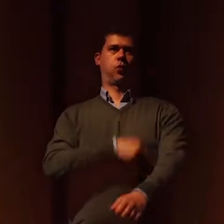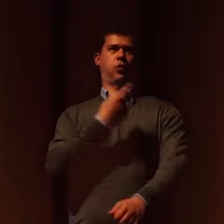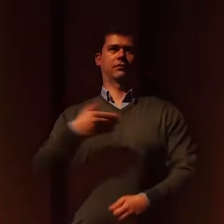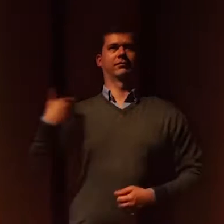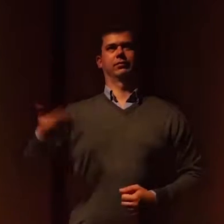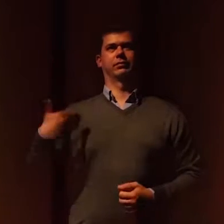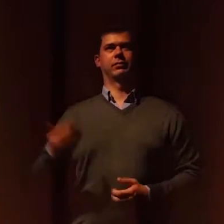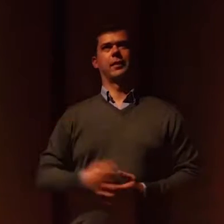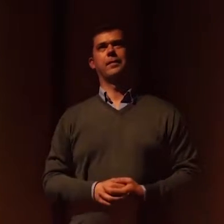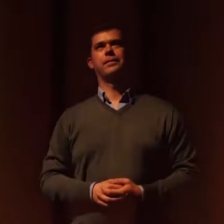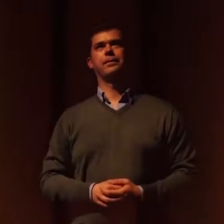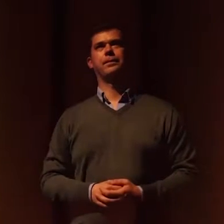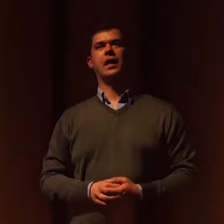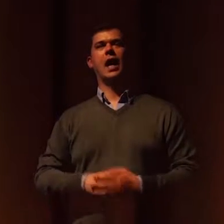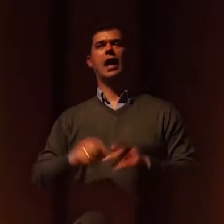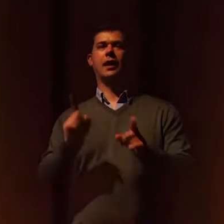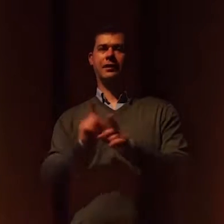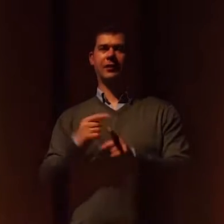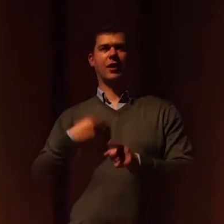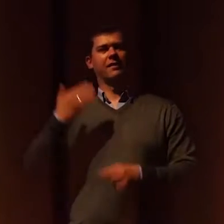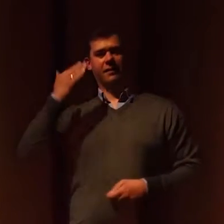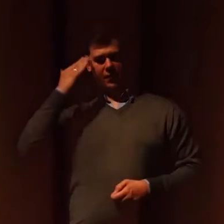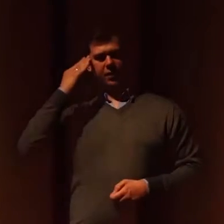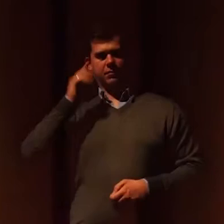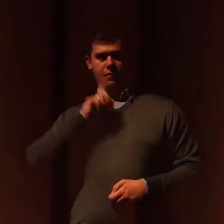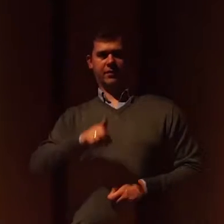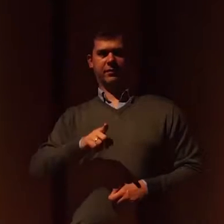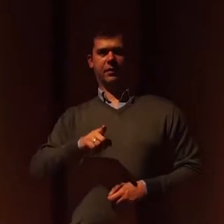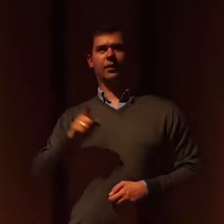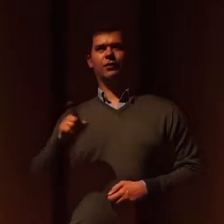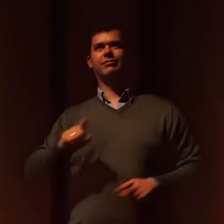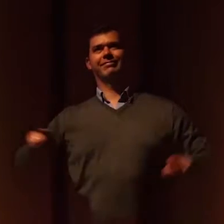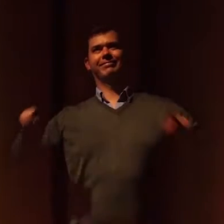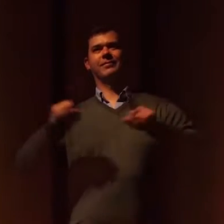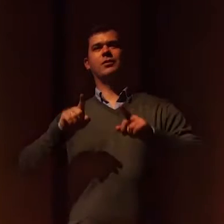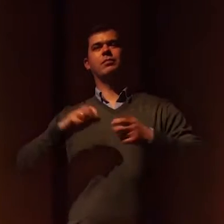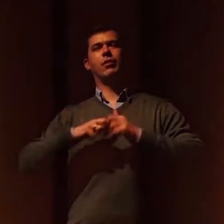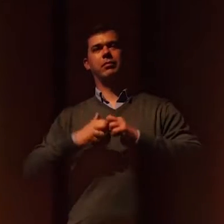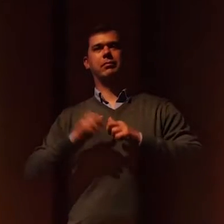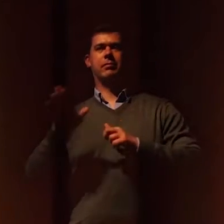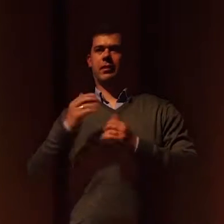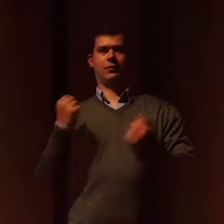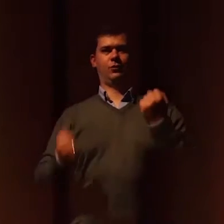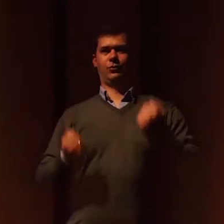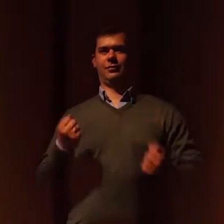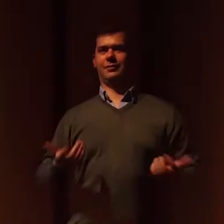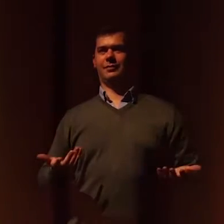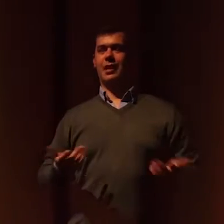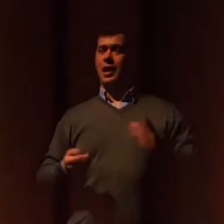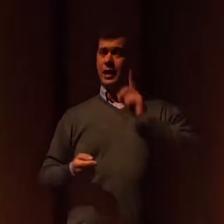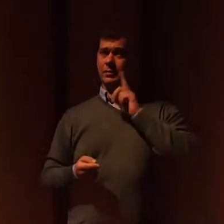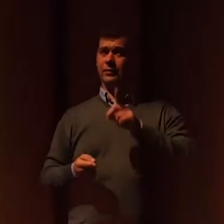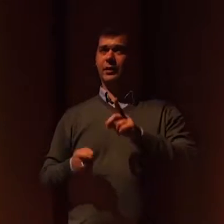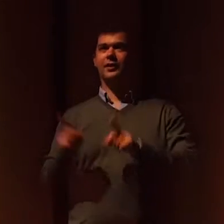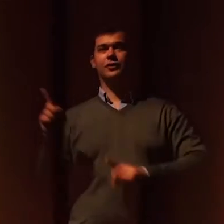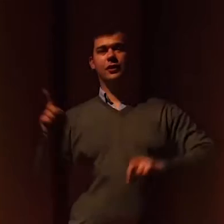pewnie rozmowę Tym niemniej ja mam pełną świadomość że tutaj niektóre problemy są trudne do rozwiązania natomiast pewne